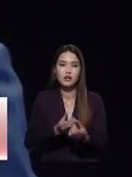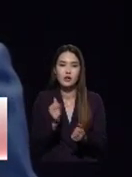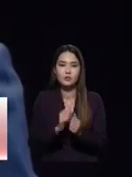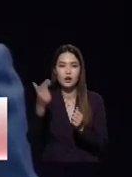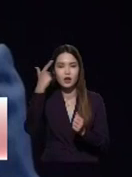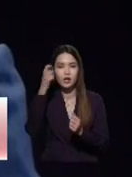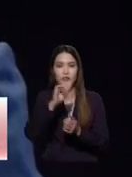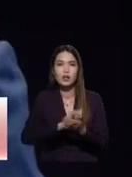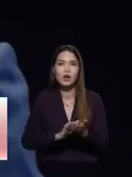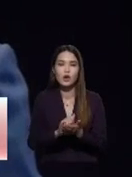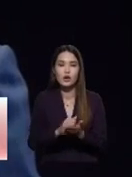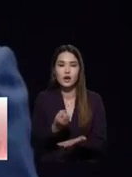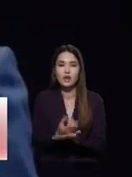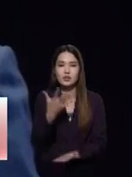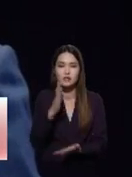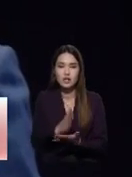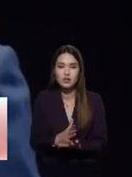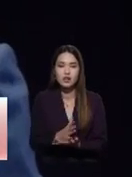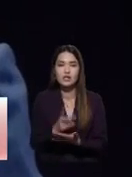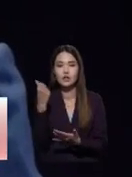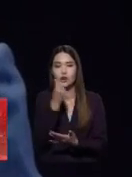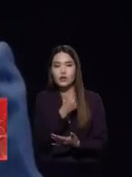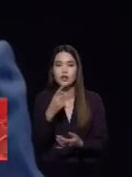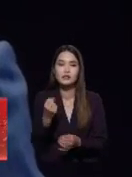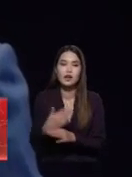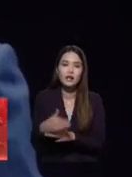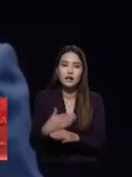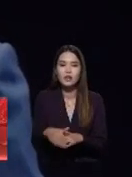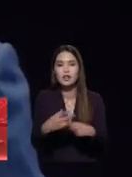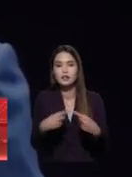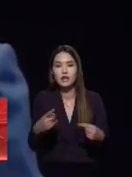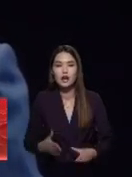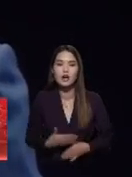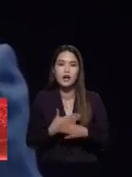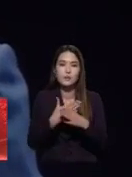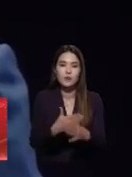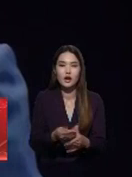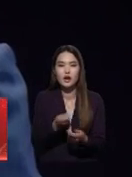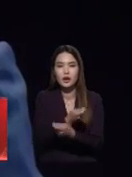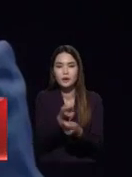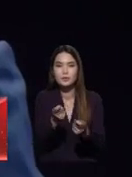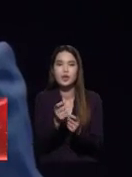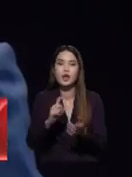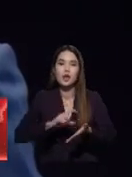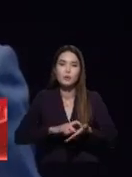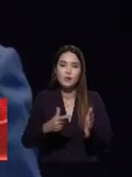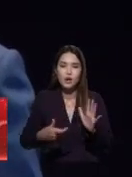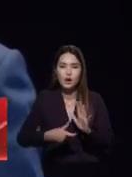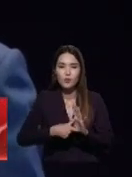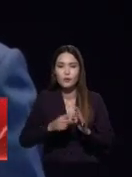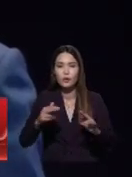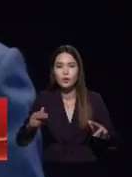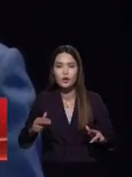налоговые преференции, льготное кредитование, помощь при аренде помещений и